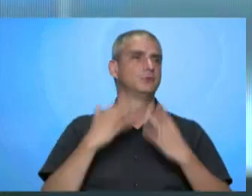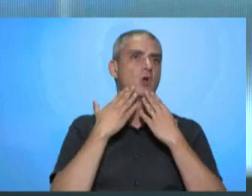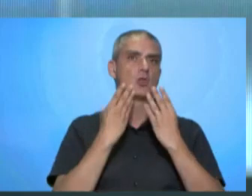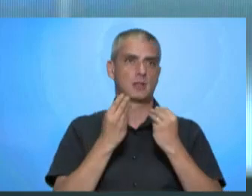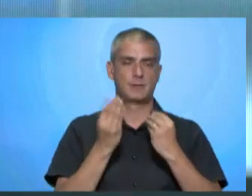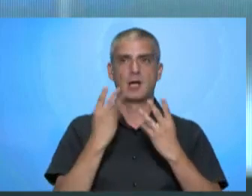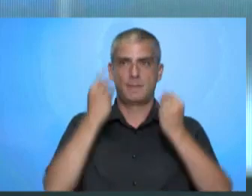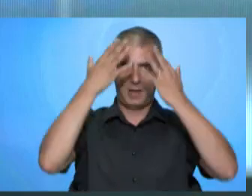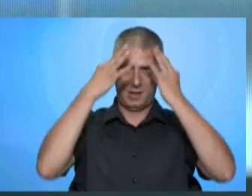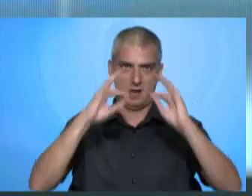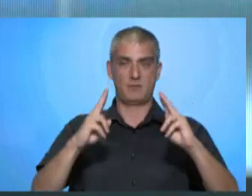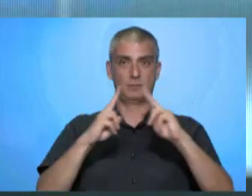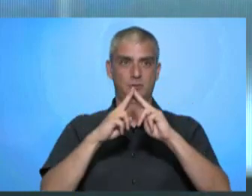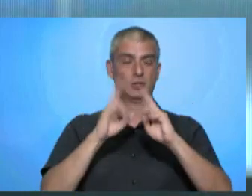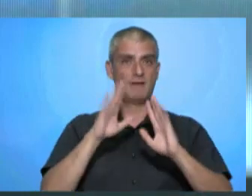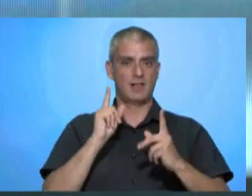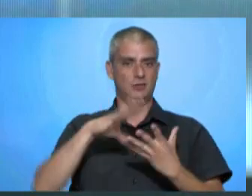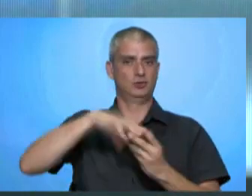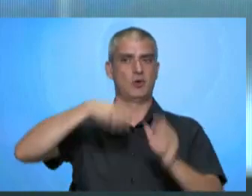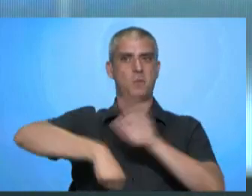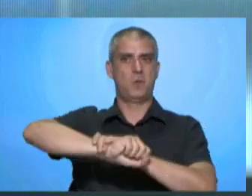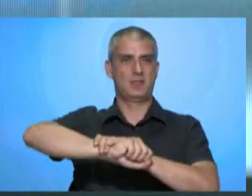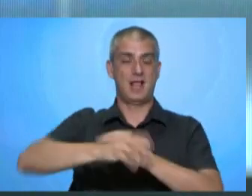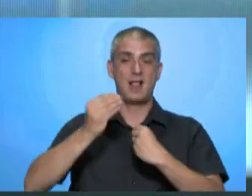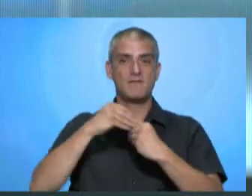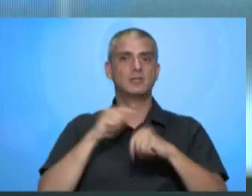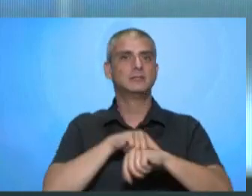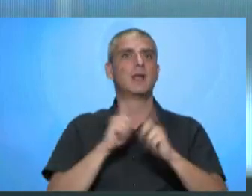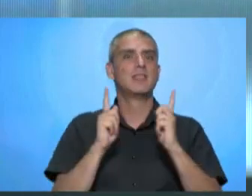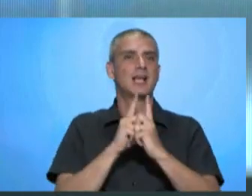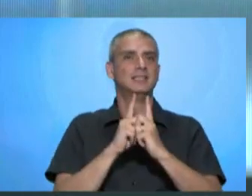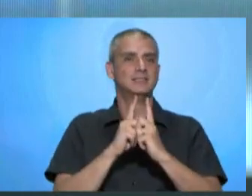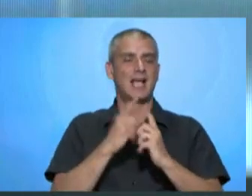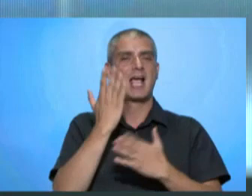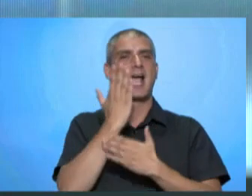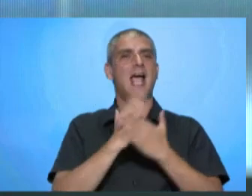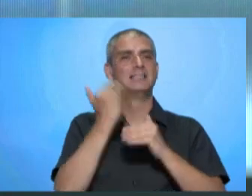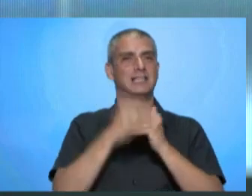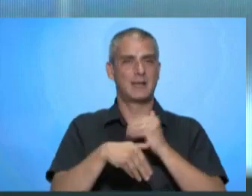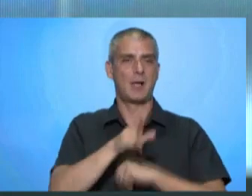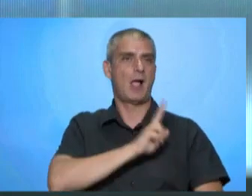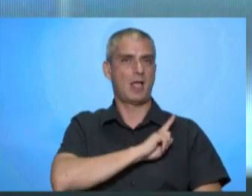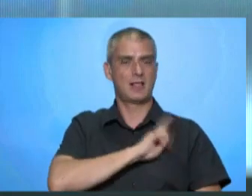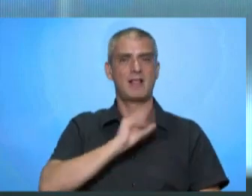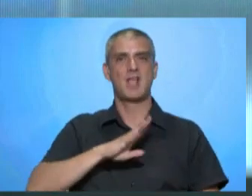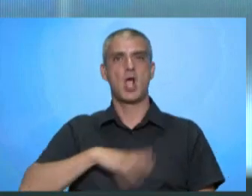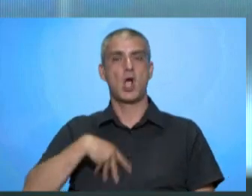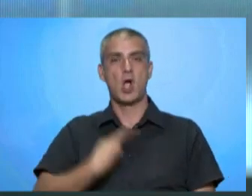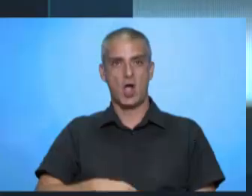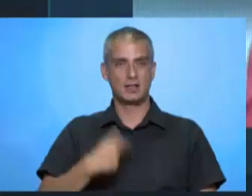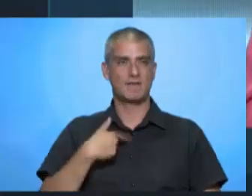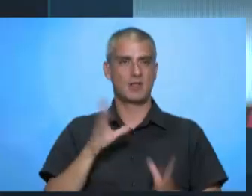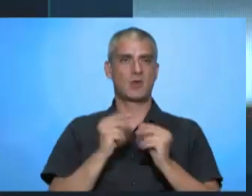לנו הרבה כבוד לפגישה, אבל יש לנו מונדיאל על הראש, ובעוד זמן קצר יצא לדרך חצי הגמר בין אנגליה לקרואטיה, ואנחנו